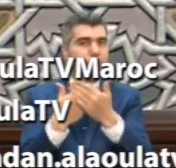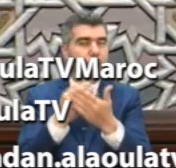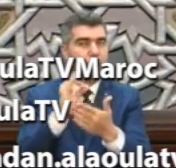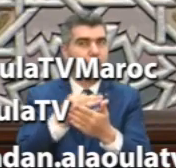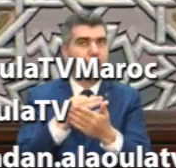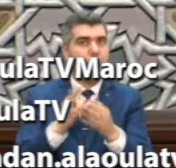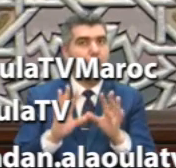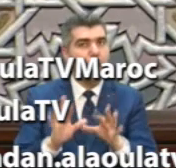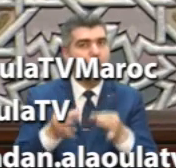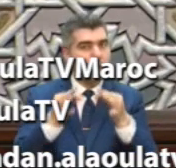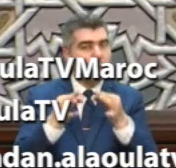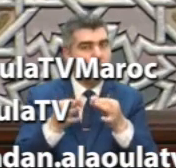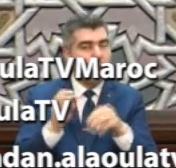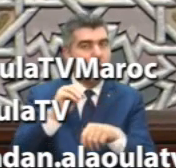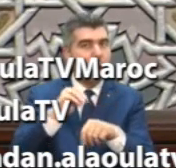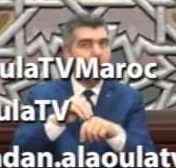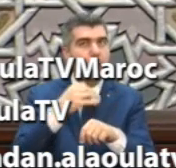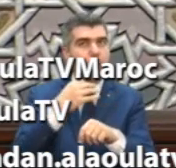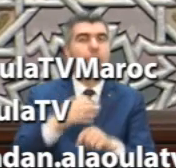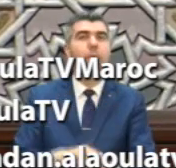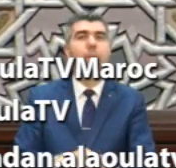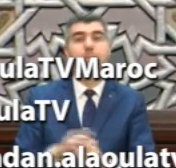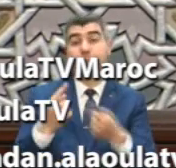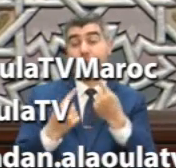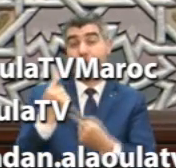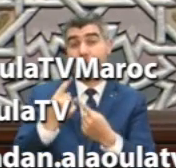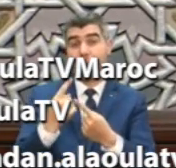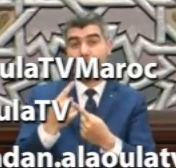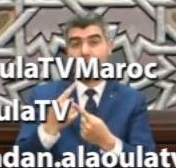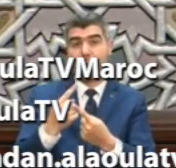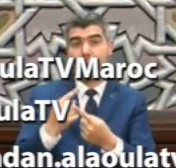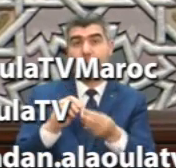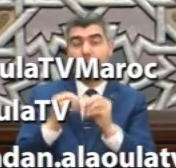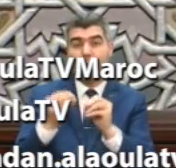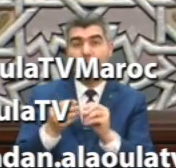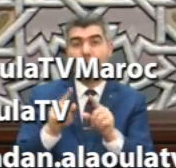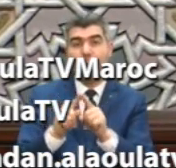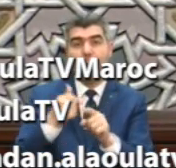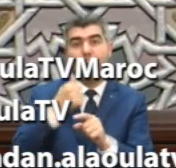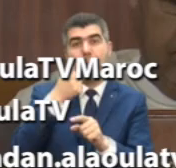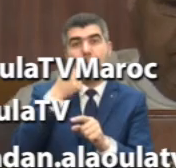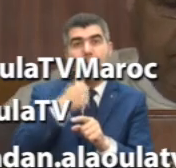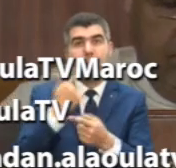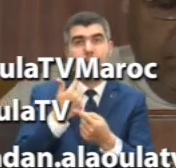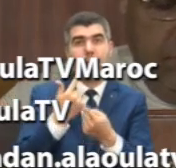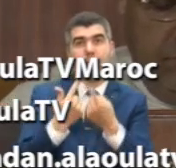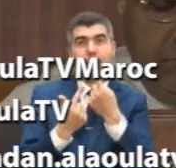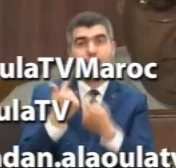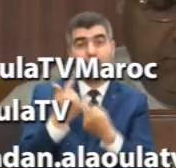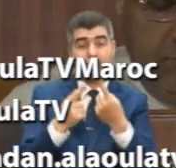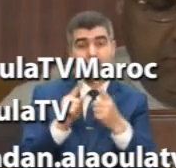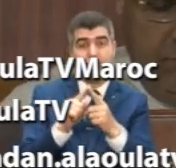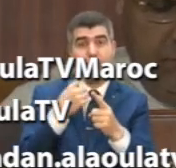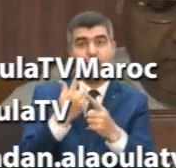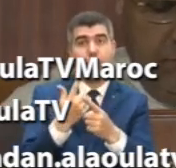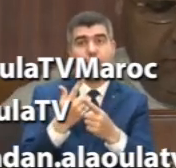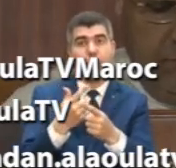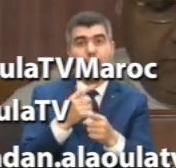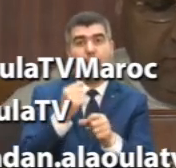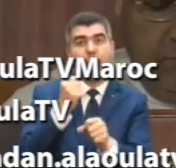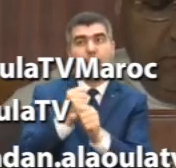أخرى لابد أن نثير موضوع مافيا العقار والذي تتضرر منه الجالية المغربية بشكل